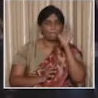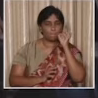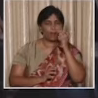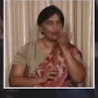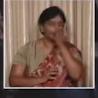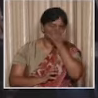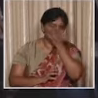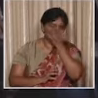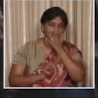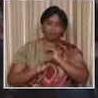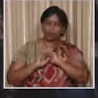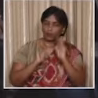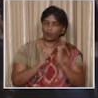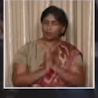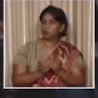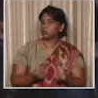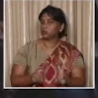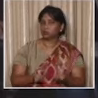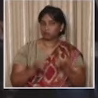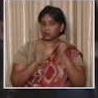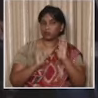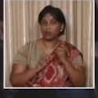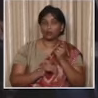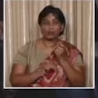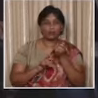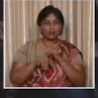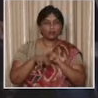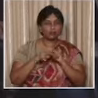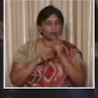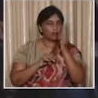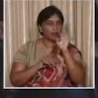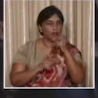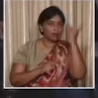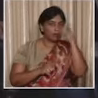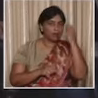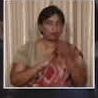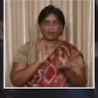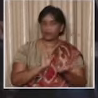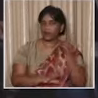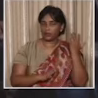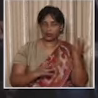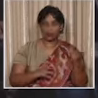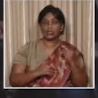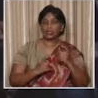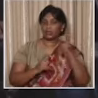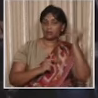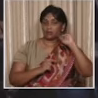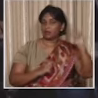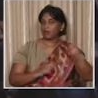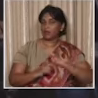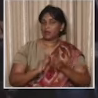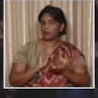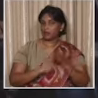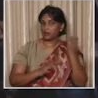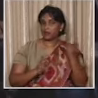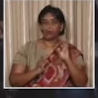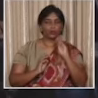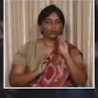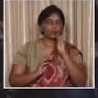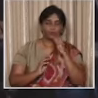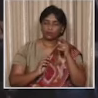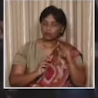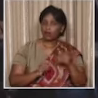सीनि टिक हेमदेम मिल वेडि उना हेबै सतपहक्वत एयागे वेटु पेडि करला नहे एयागे दीमना वेडि करला नहे अडुम